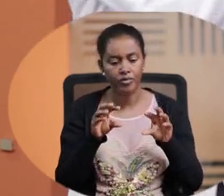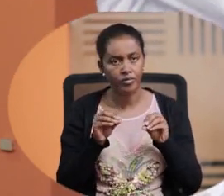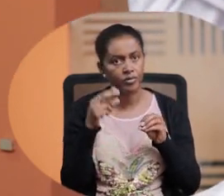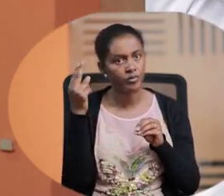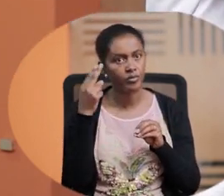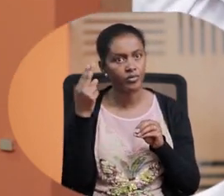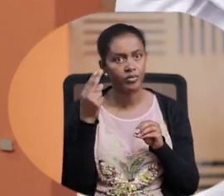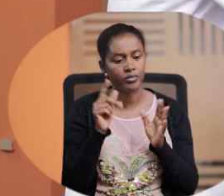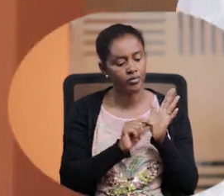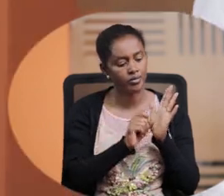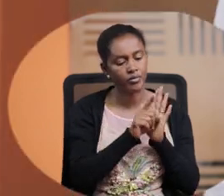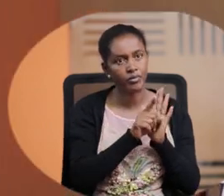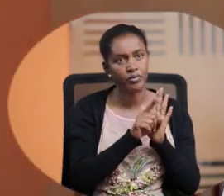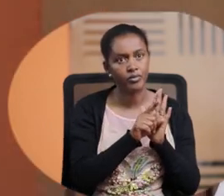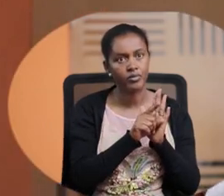Fakkeenyaaf